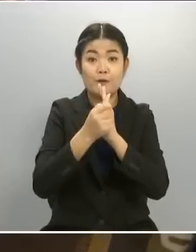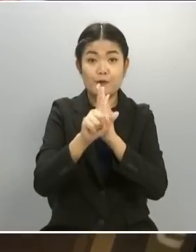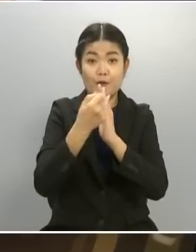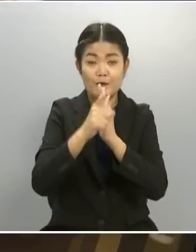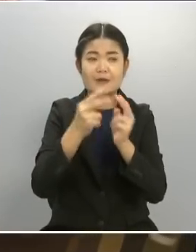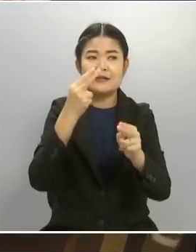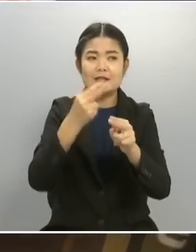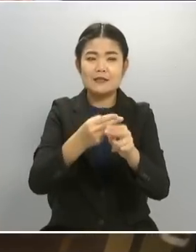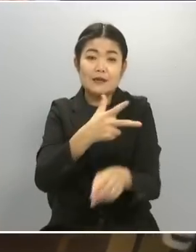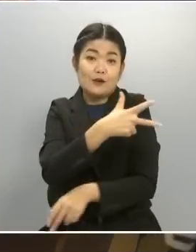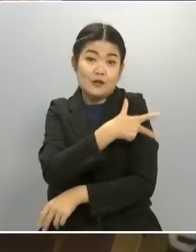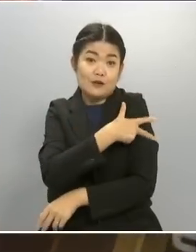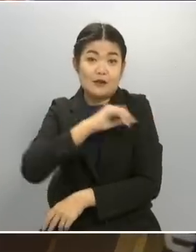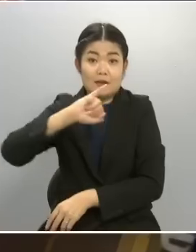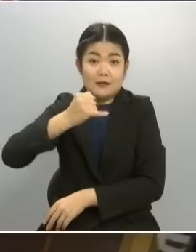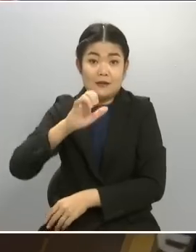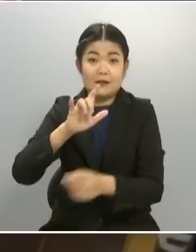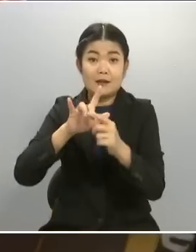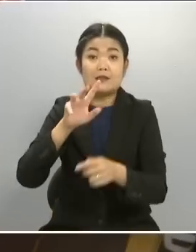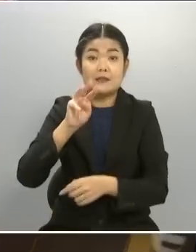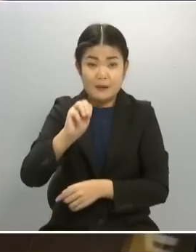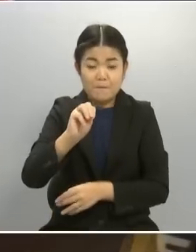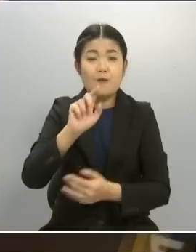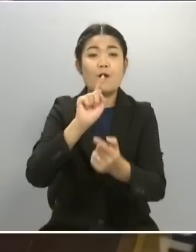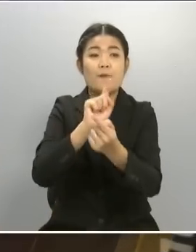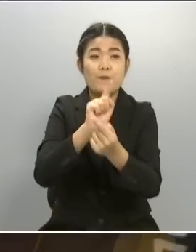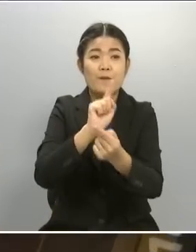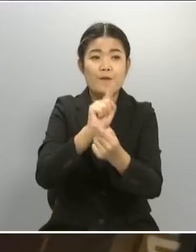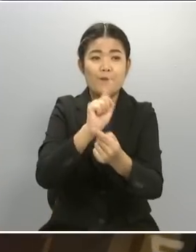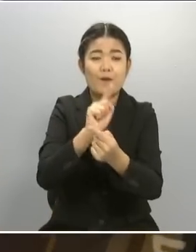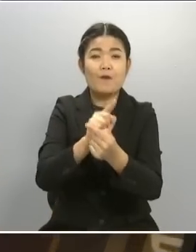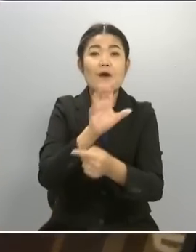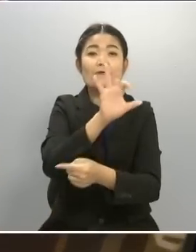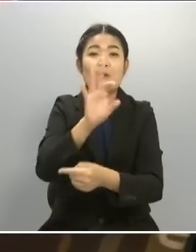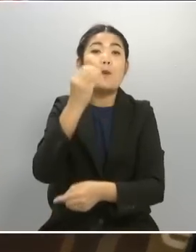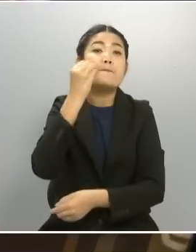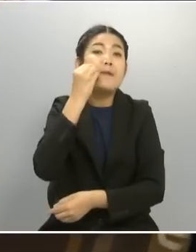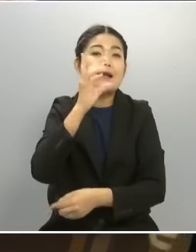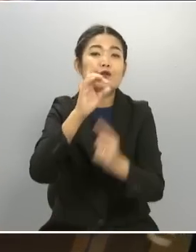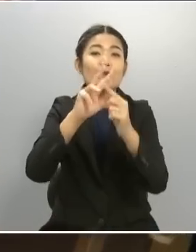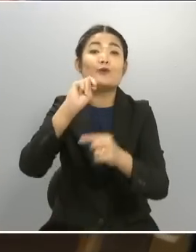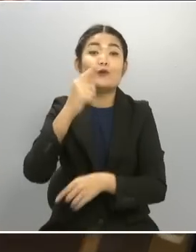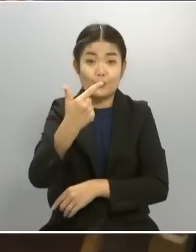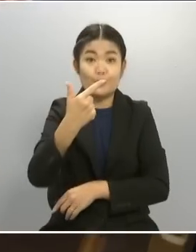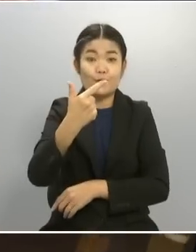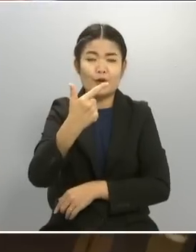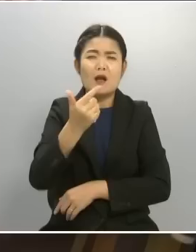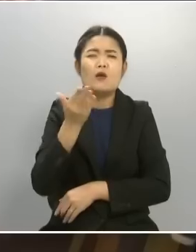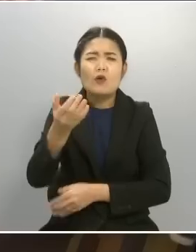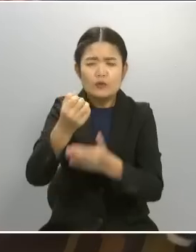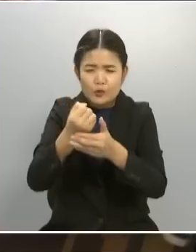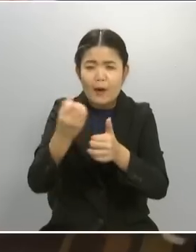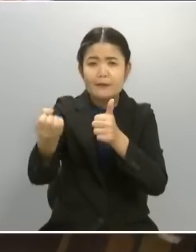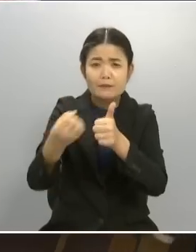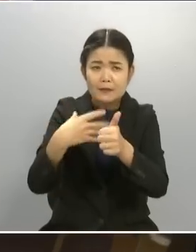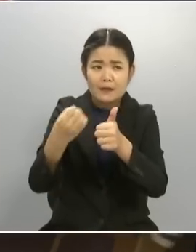Dr Jimนะ dr.jillเธอมาพบกับแอดมินบ้านดุงอัพเดทเป็นเพจเพื่อขอความปรึกษา